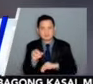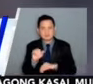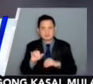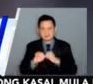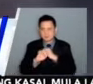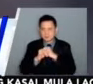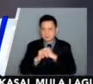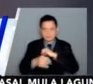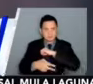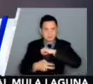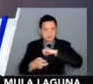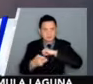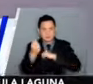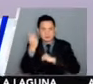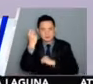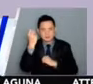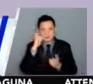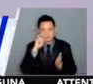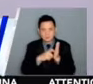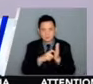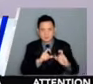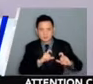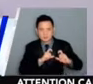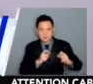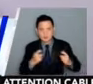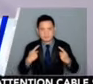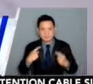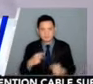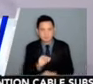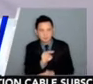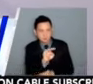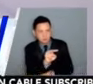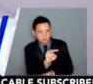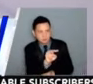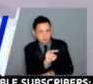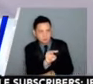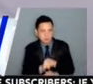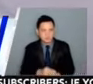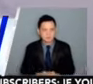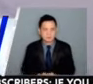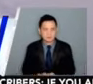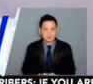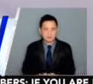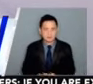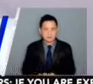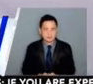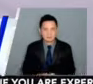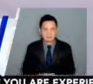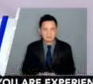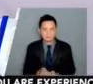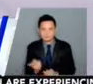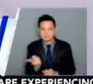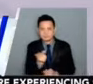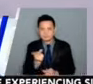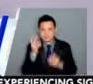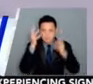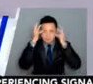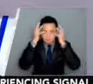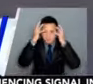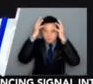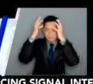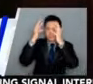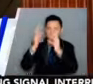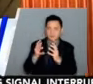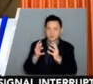na nagbabantay sa lugar. Agad namang namukhaan ang mga suspect matapos nilang tanggalin ang kanilang helmet para